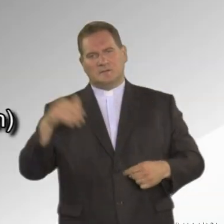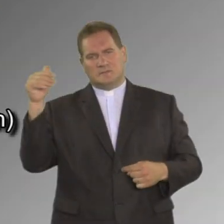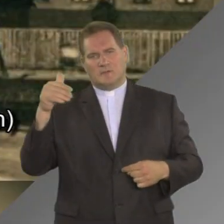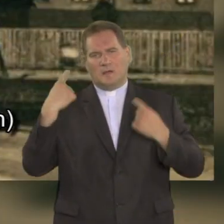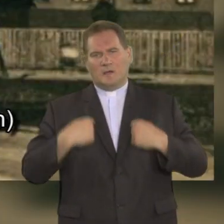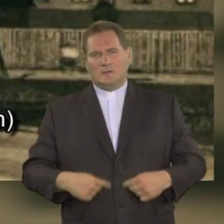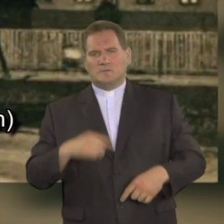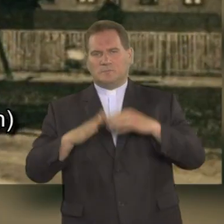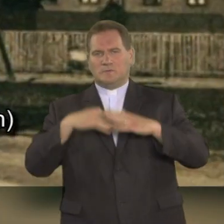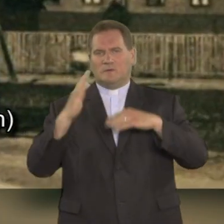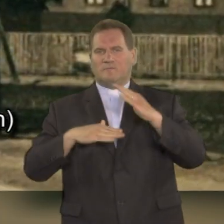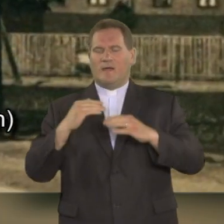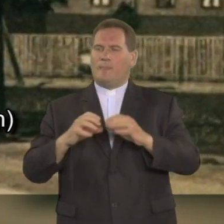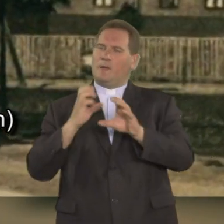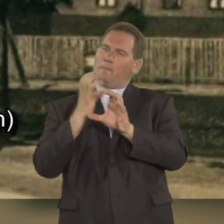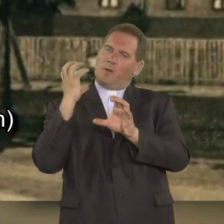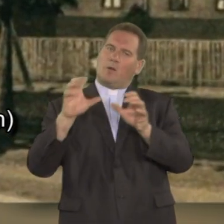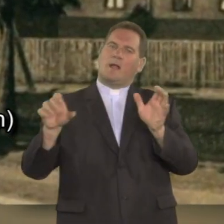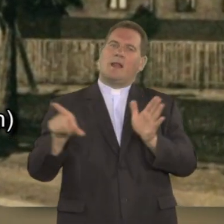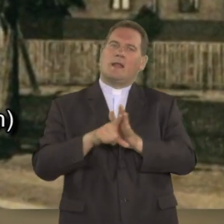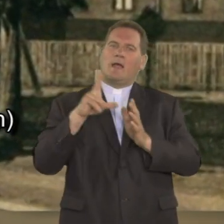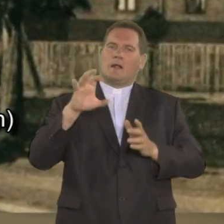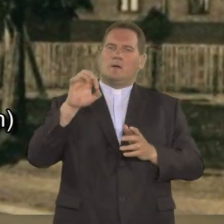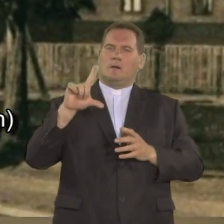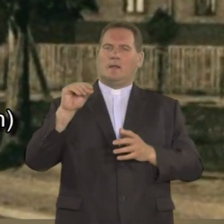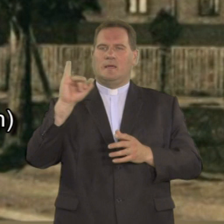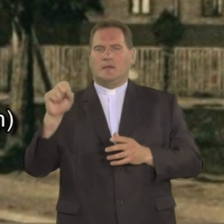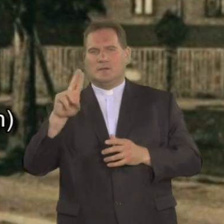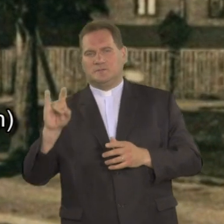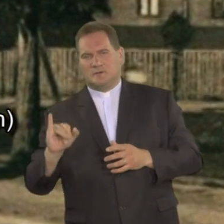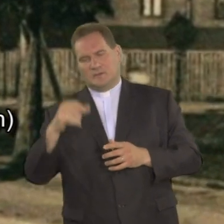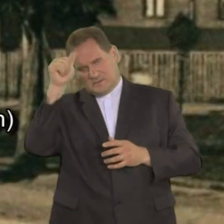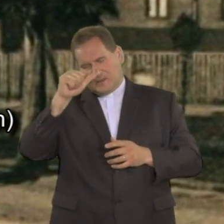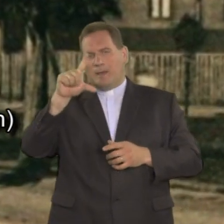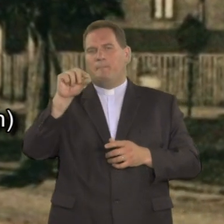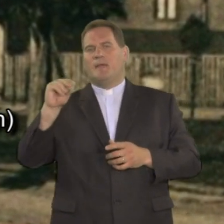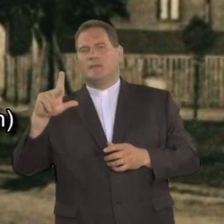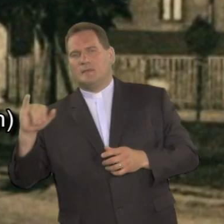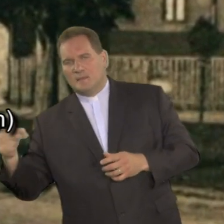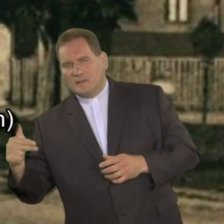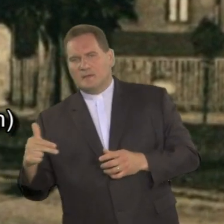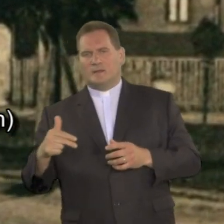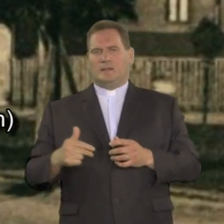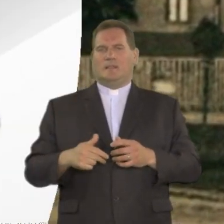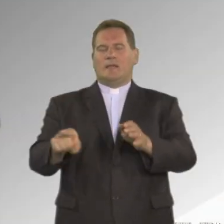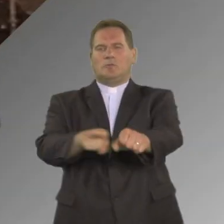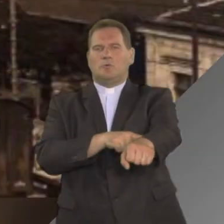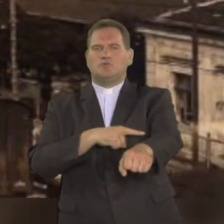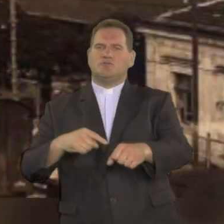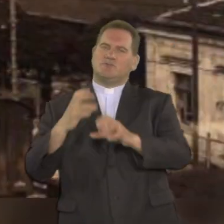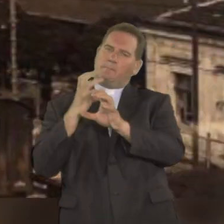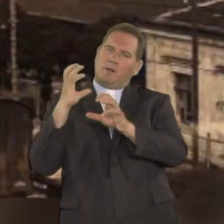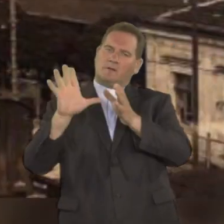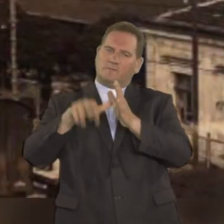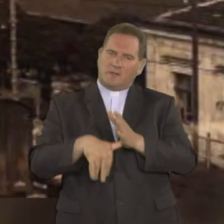oraz blok dla kolejarzy, zwany Pekinem. Do dziś zresztą najdłuższy blok mieszkalny w mieście. W pobliżu